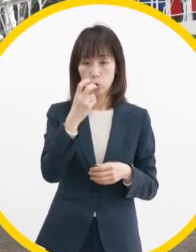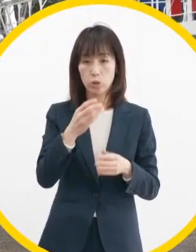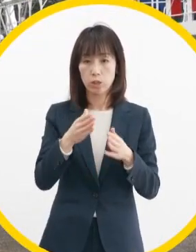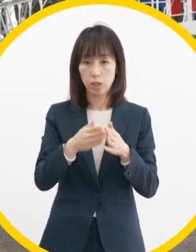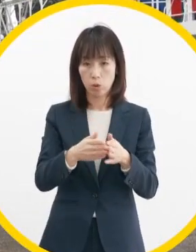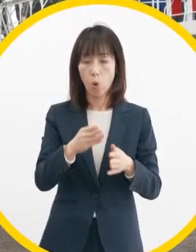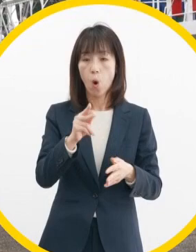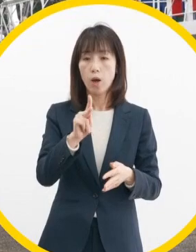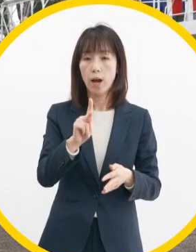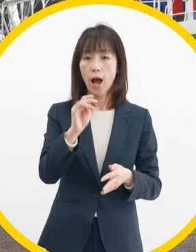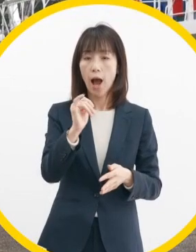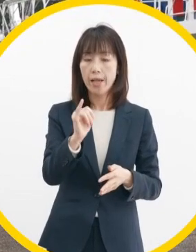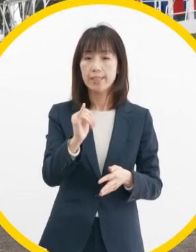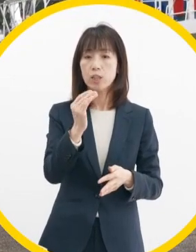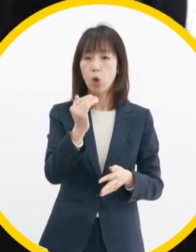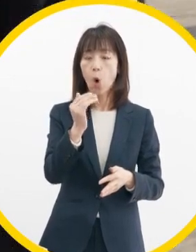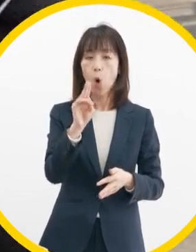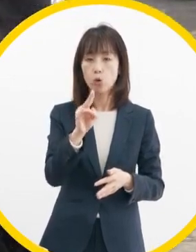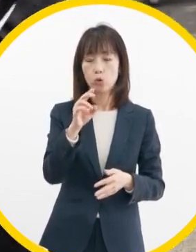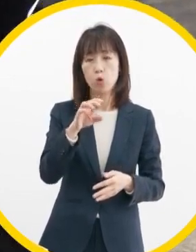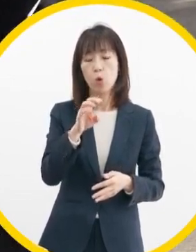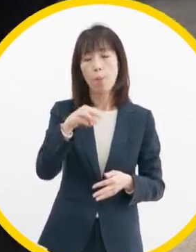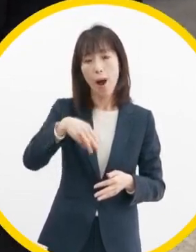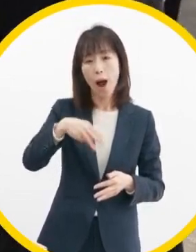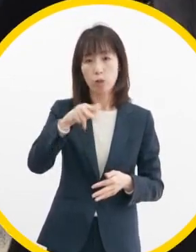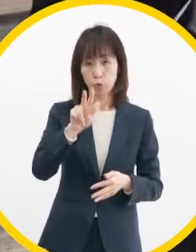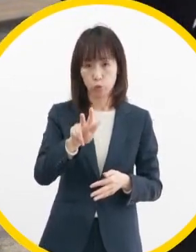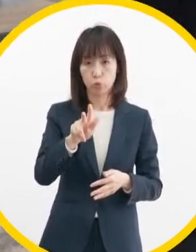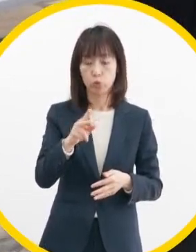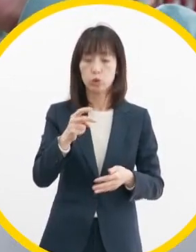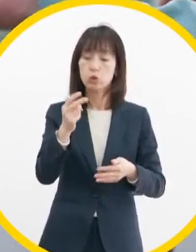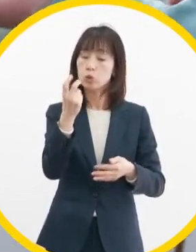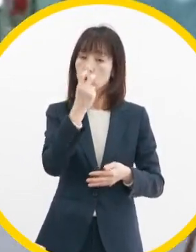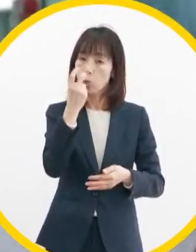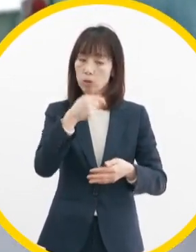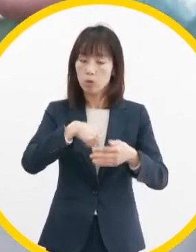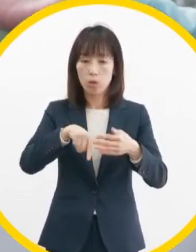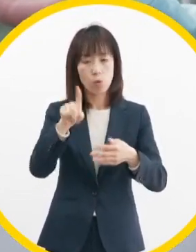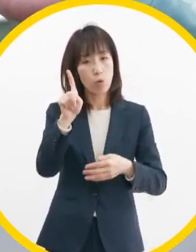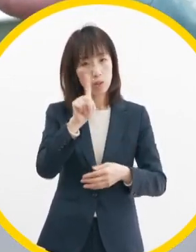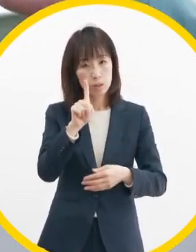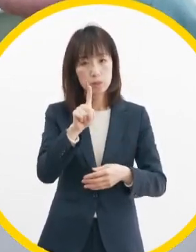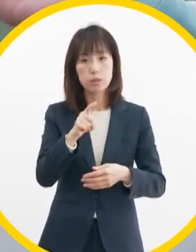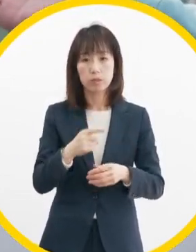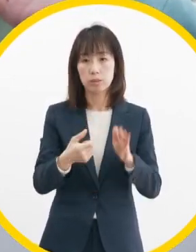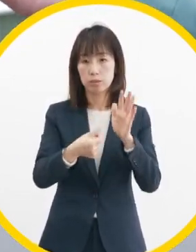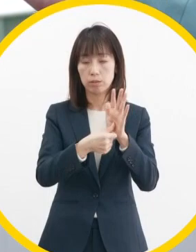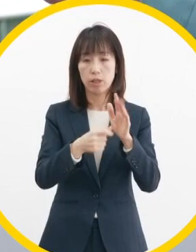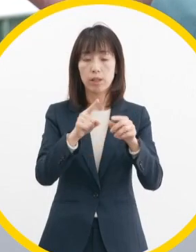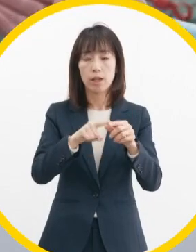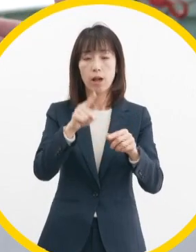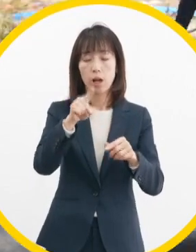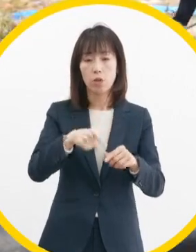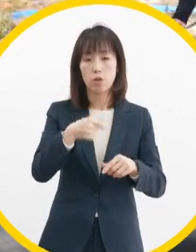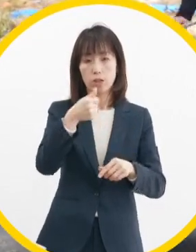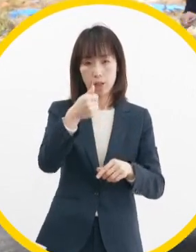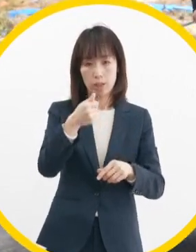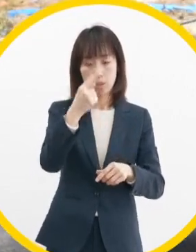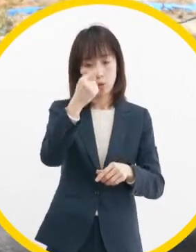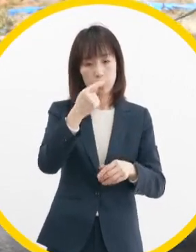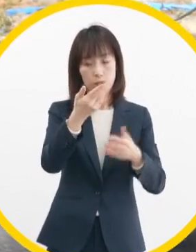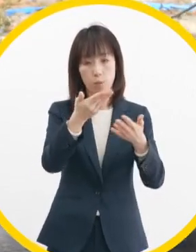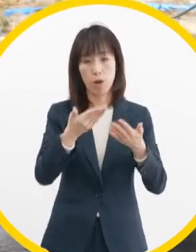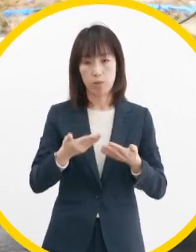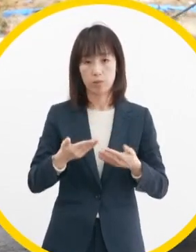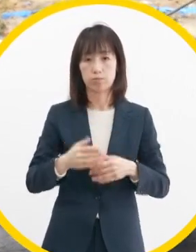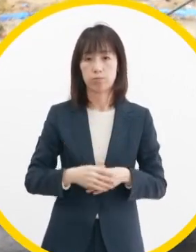調査船の太閤丸。一体どんな調査をしているのか、中野さんに船内で教えてもらいます